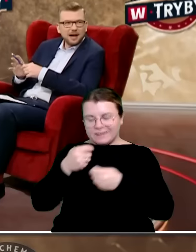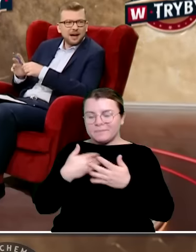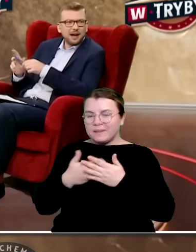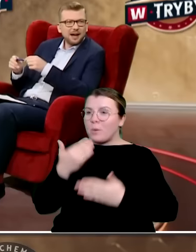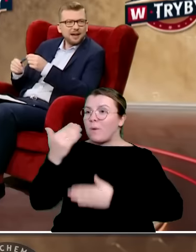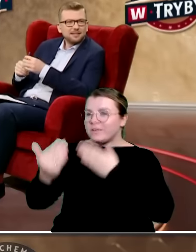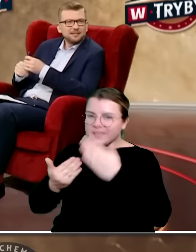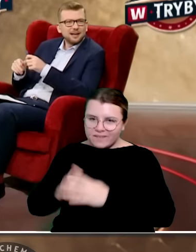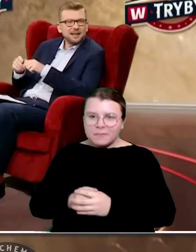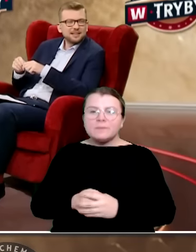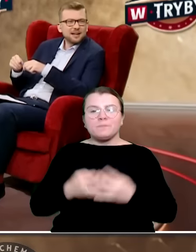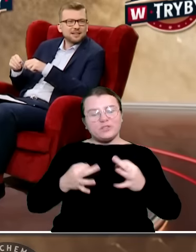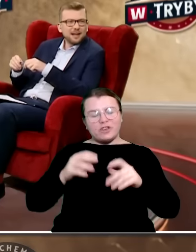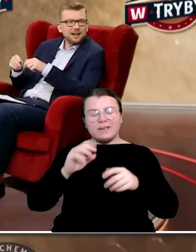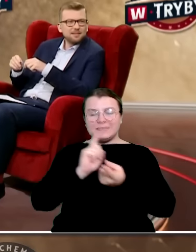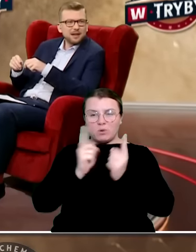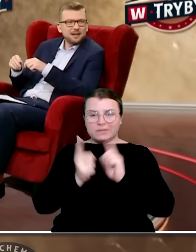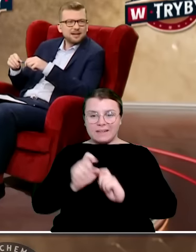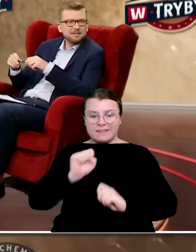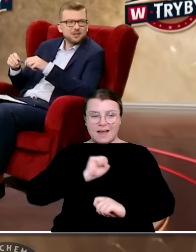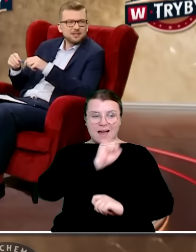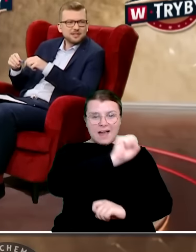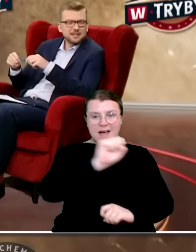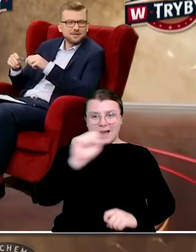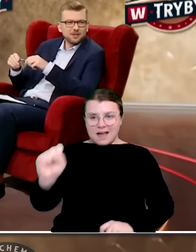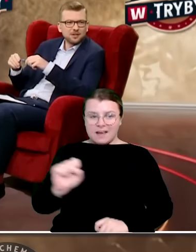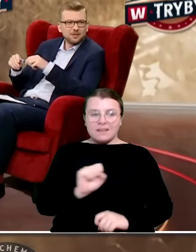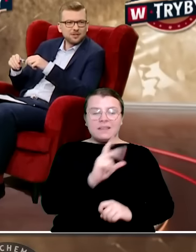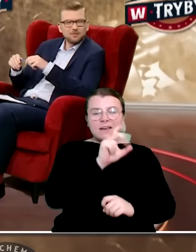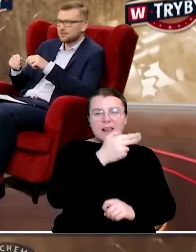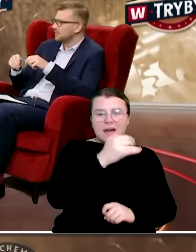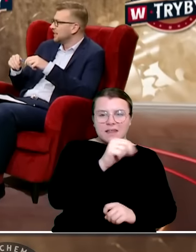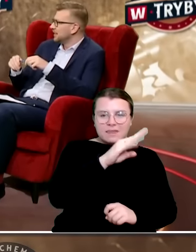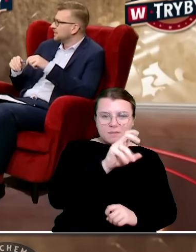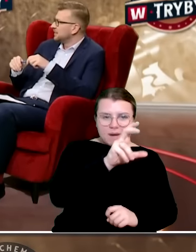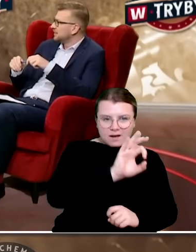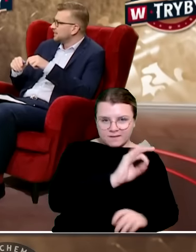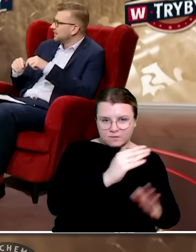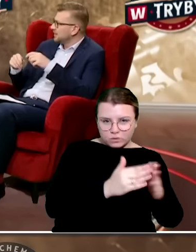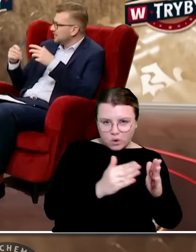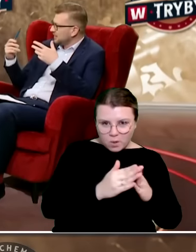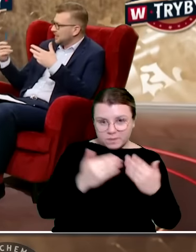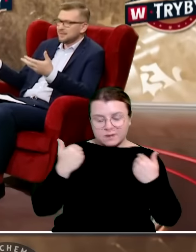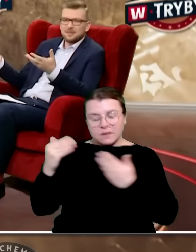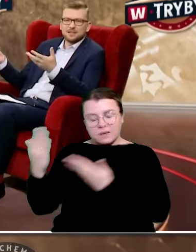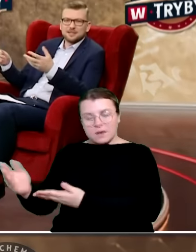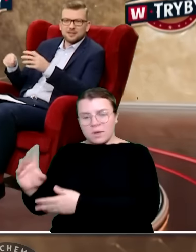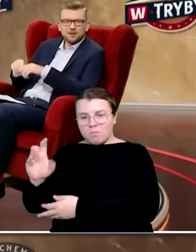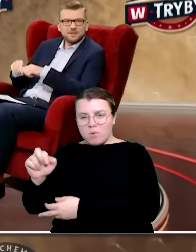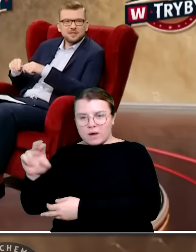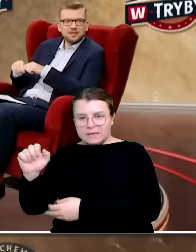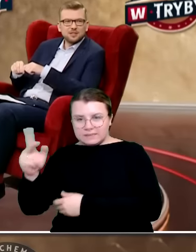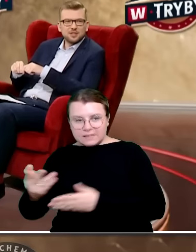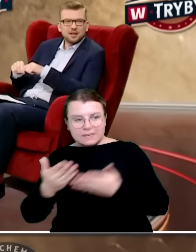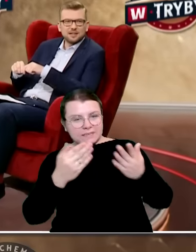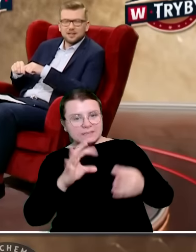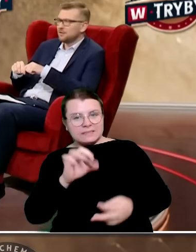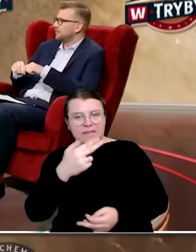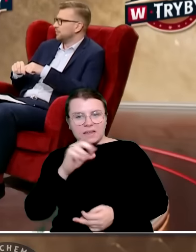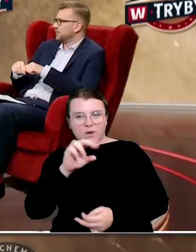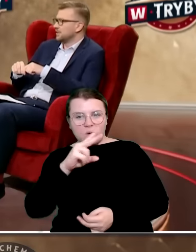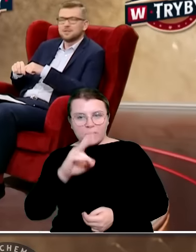spotkanie Adrian Klarenbach prosto ze swojego domku. Adrian Borecki. I Adrian Stankowski. I